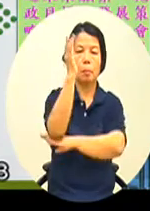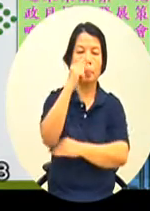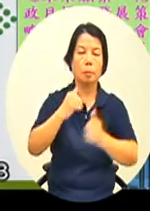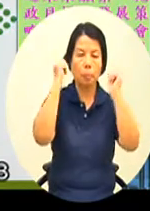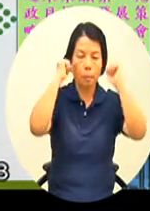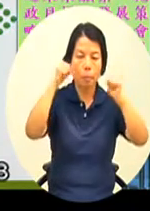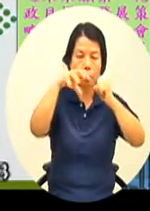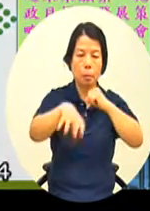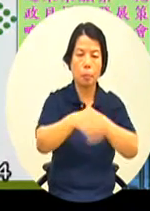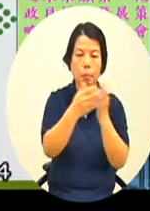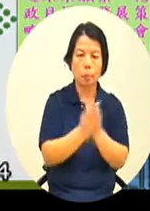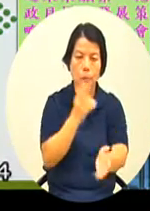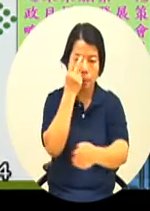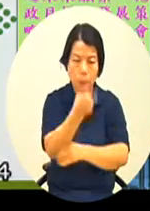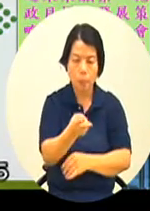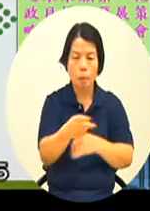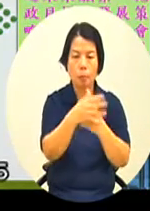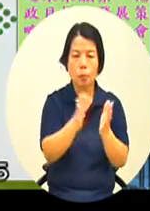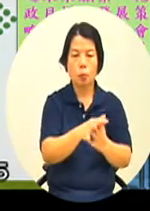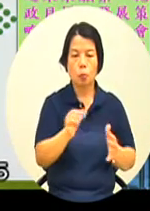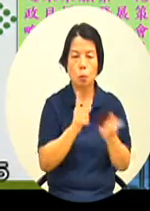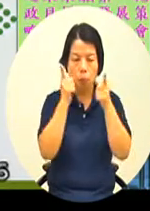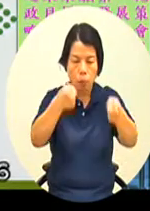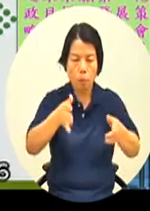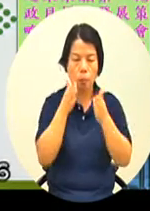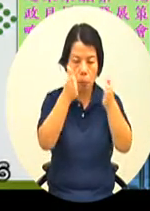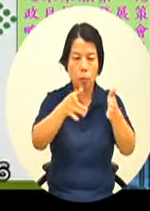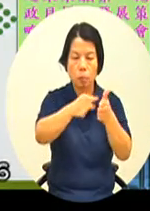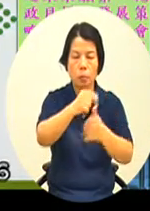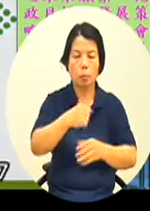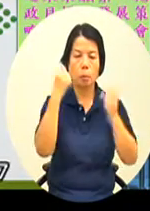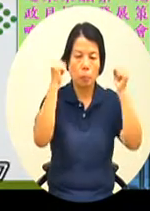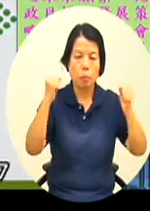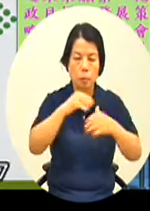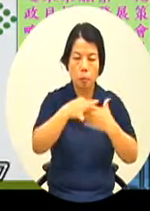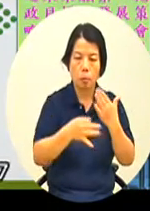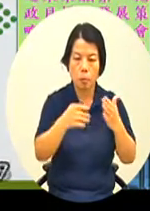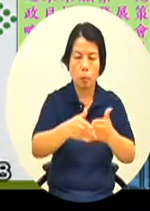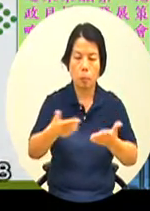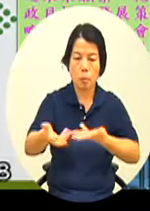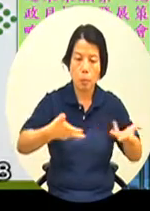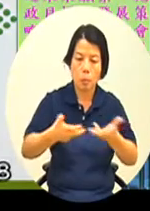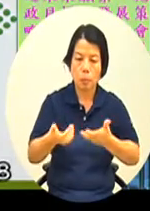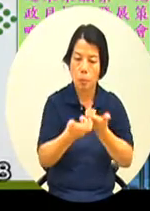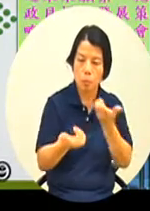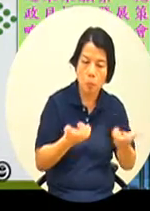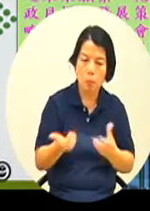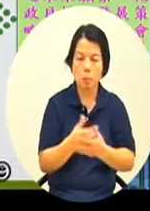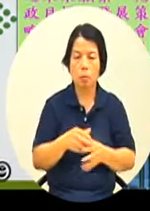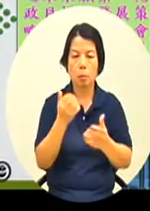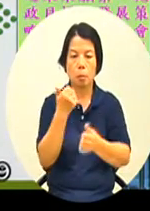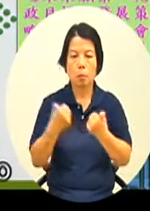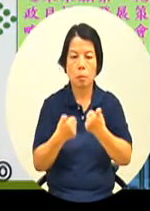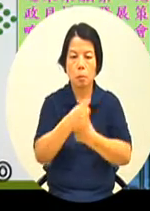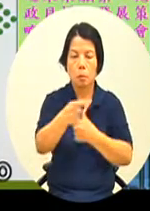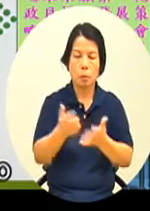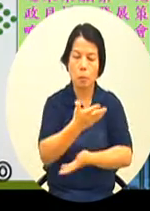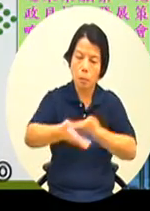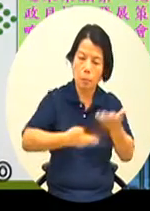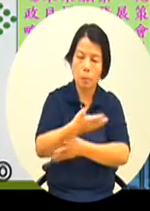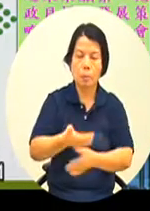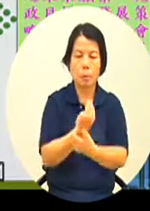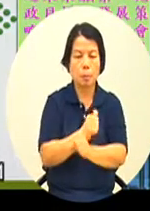访，就体育局的组织编制、人力运用及体育教育的业务的分工等议题做心得交流与经验分